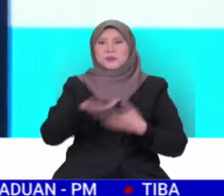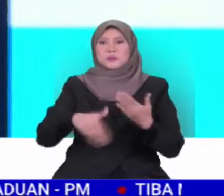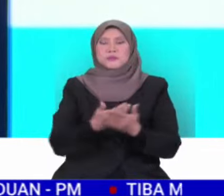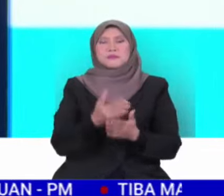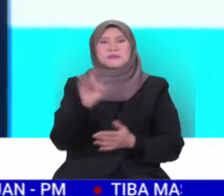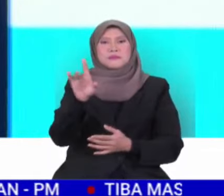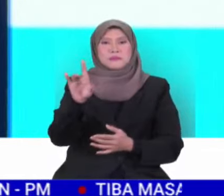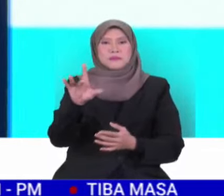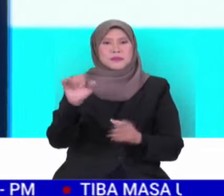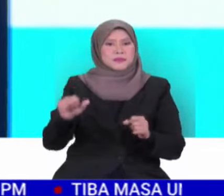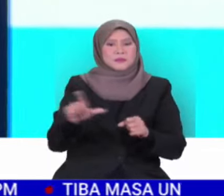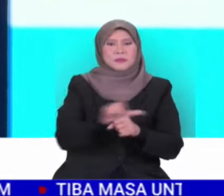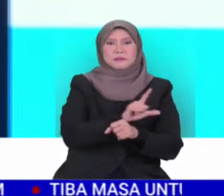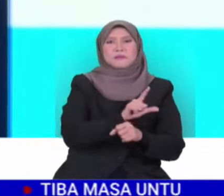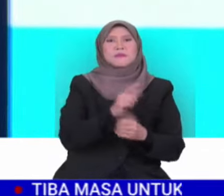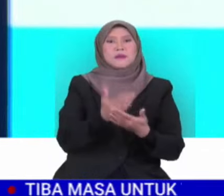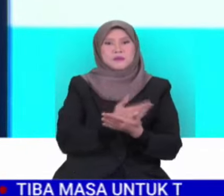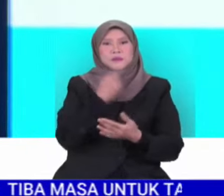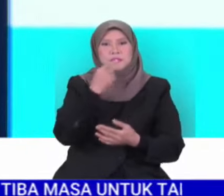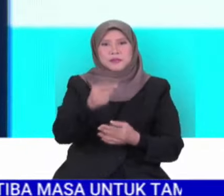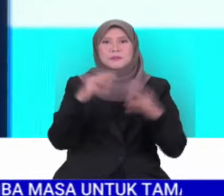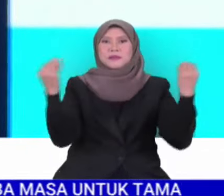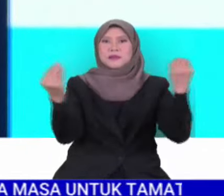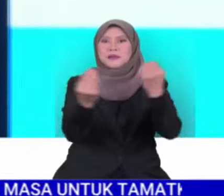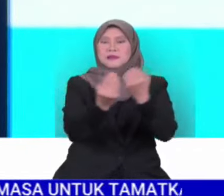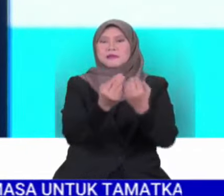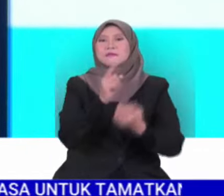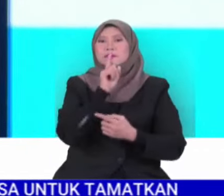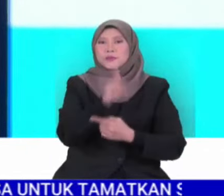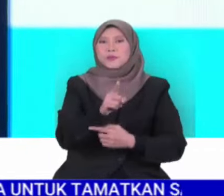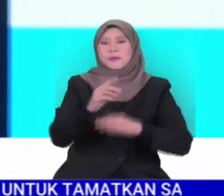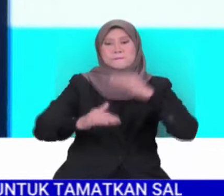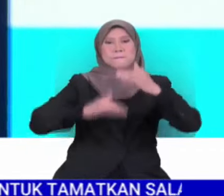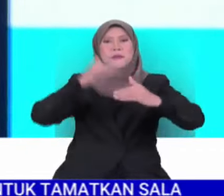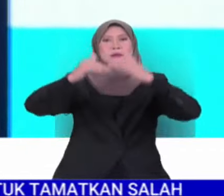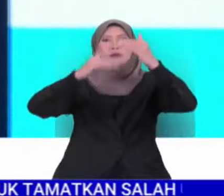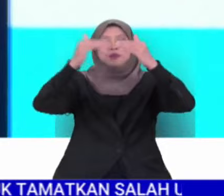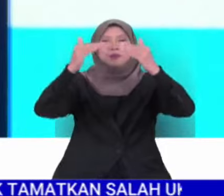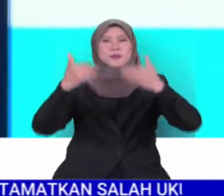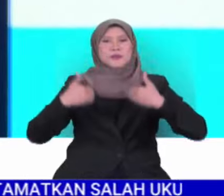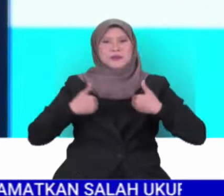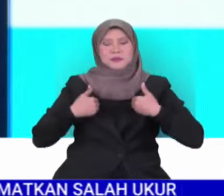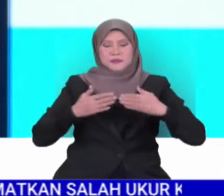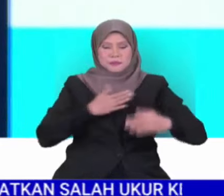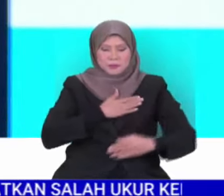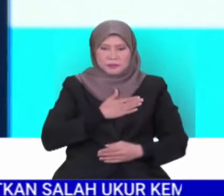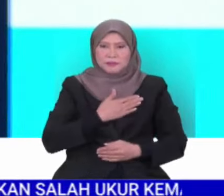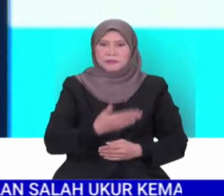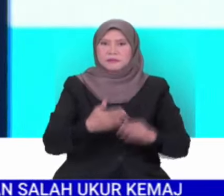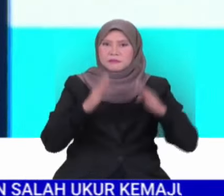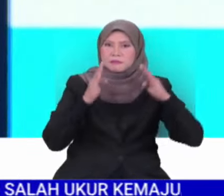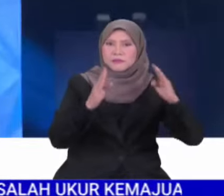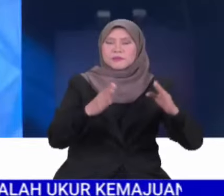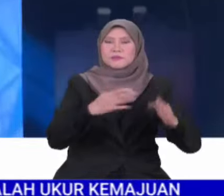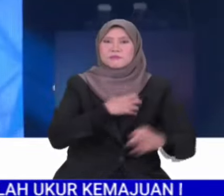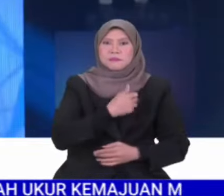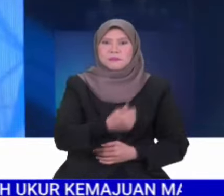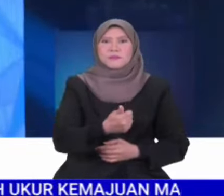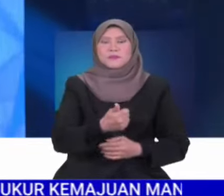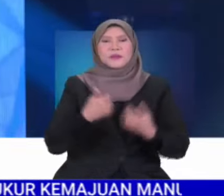ini insyaAllah dilengkapkan. Barulah disebutkan masyarakat itu benar-benar madani yang ada keprihatinan, ada